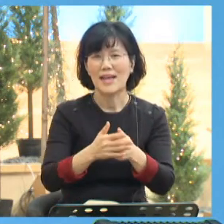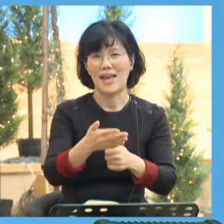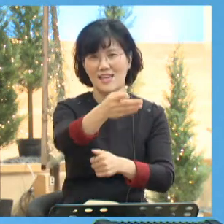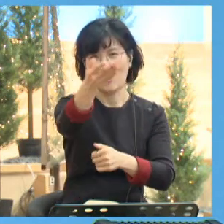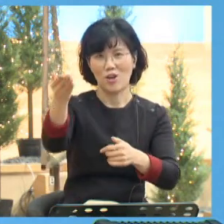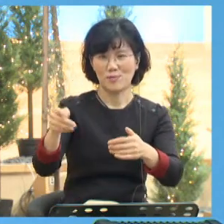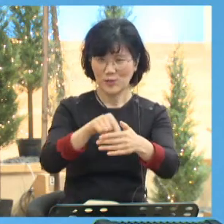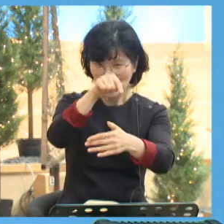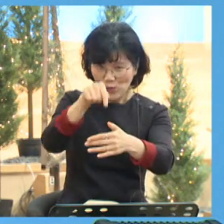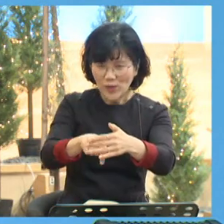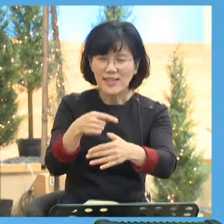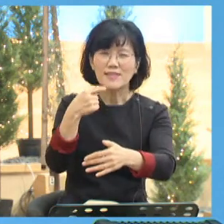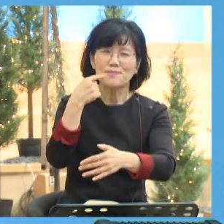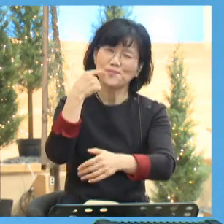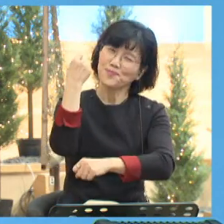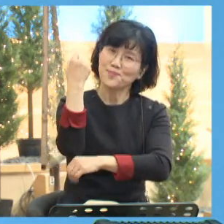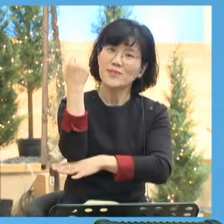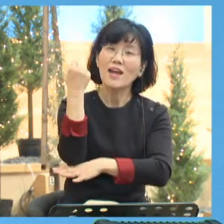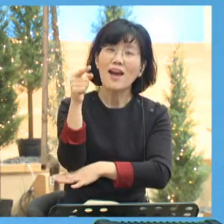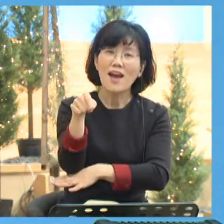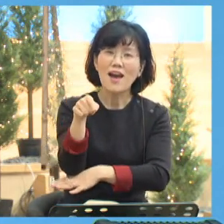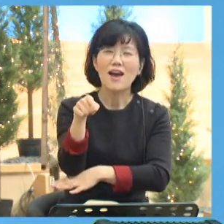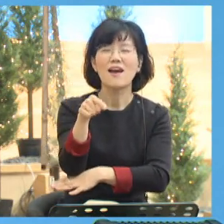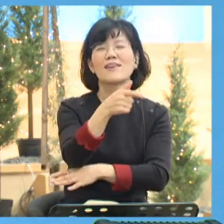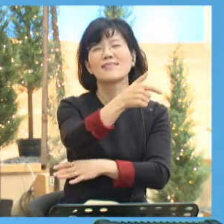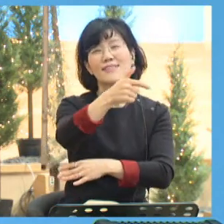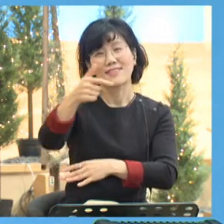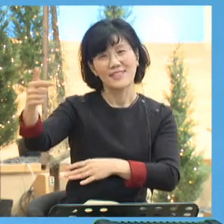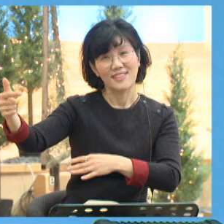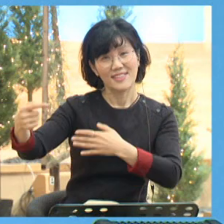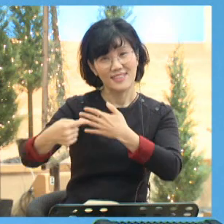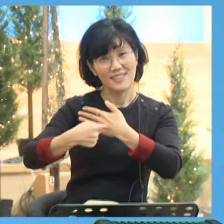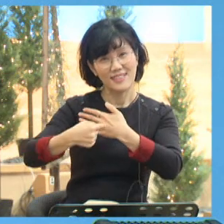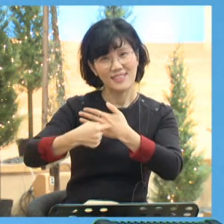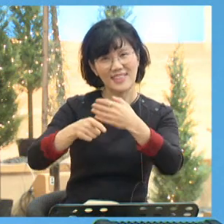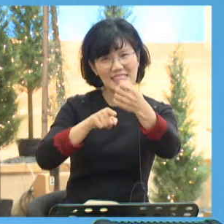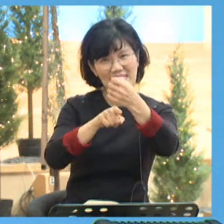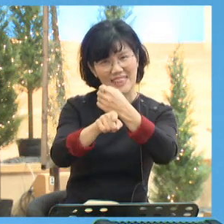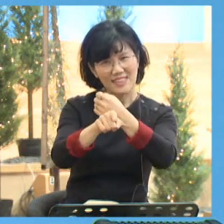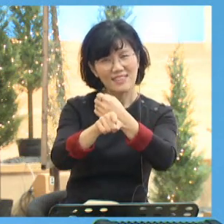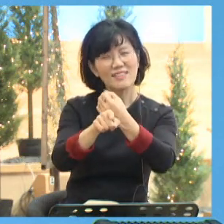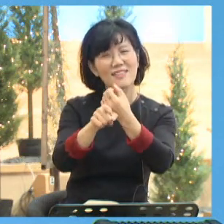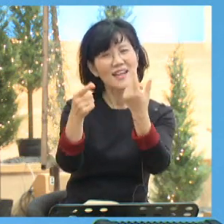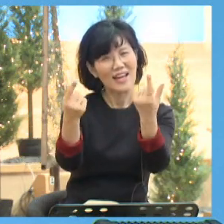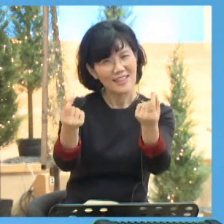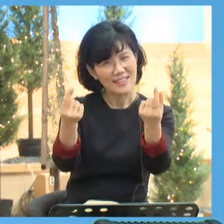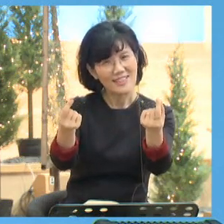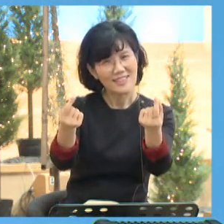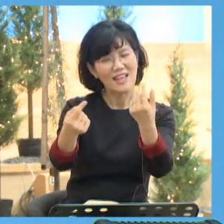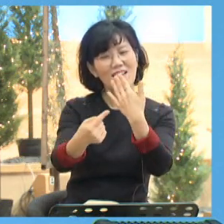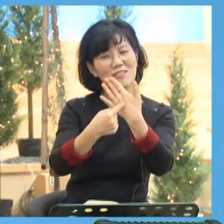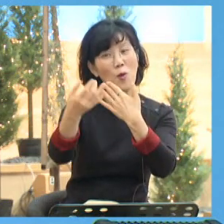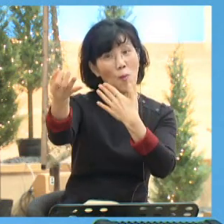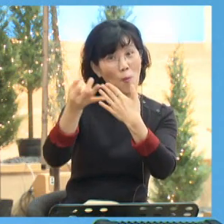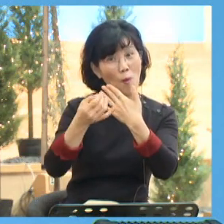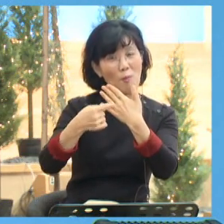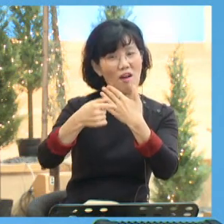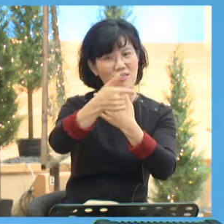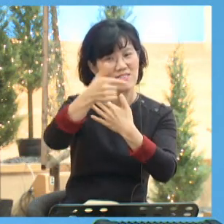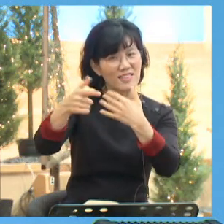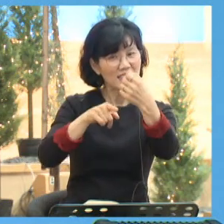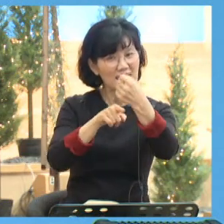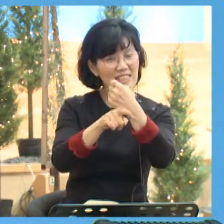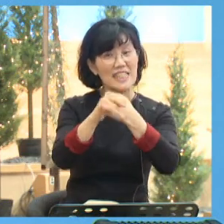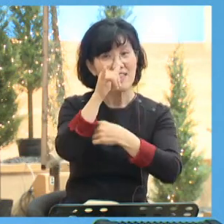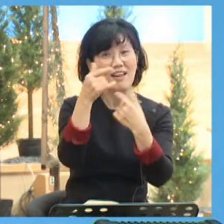속에 있는 쓴 뿌리 대단한 명분이 있는 것 같아 보일 수도 있습니다 겉으로 보면 막이 대의명분이 있는 것